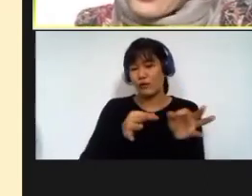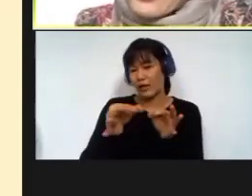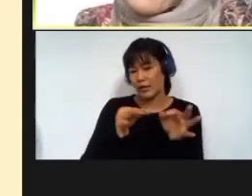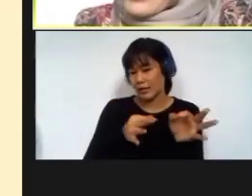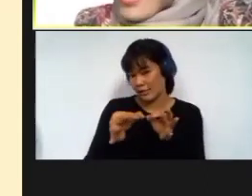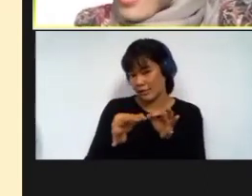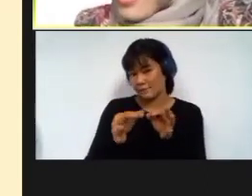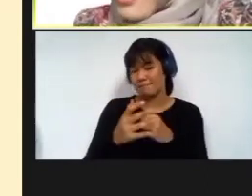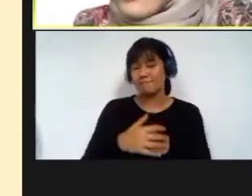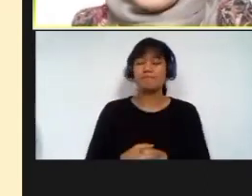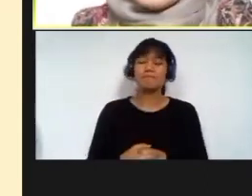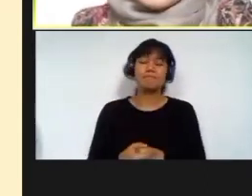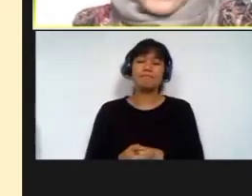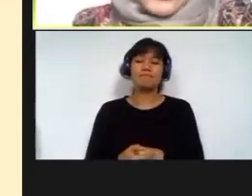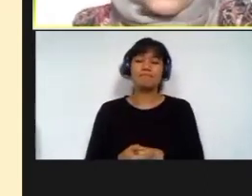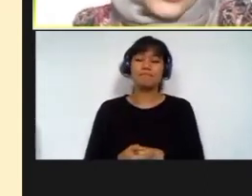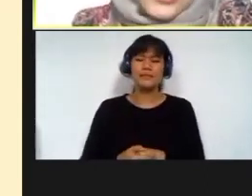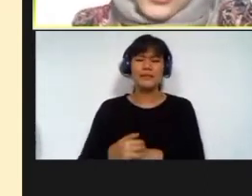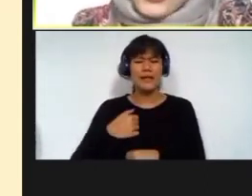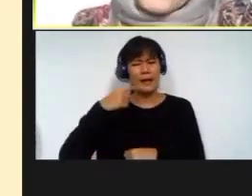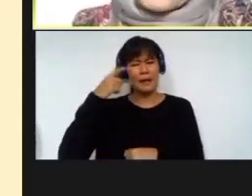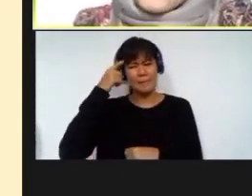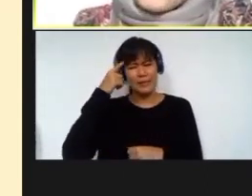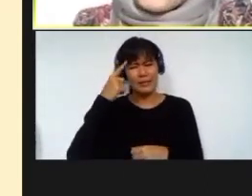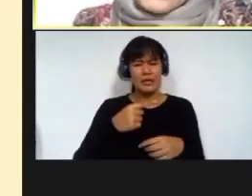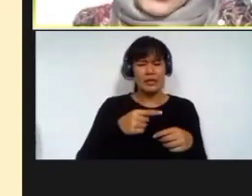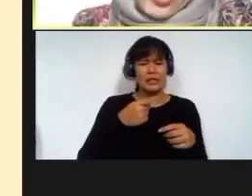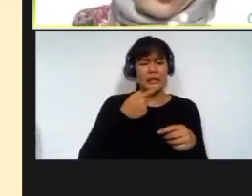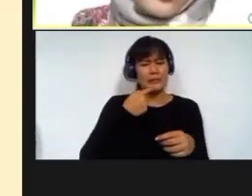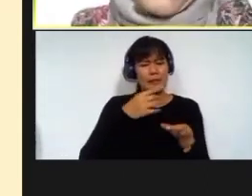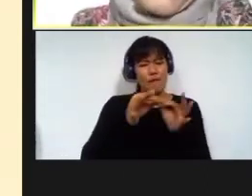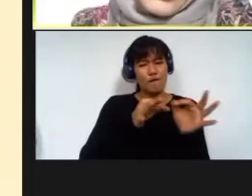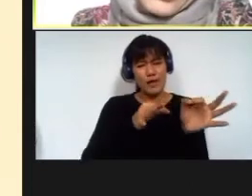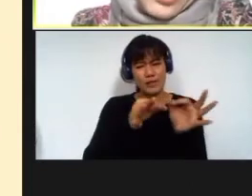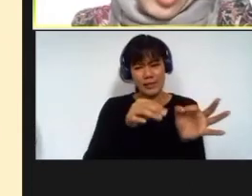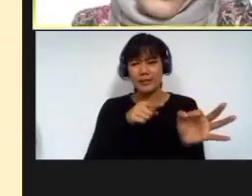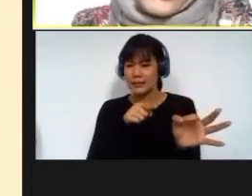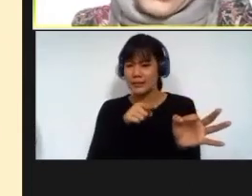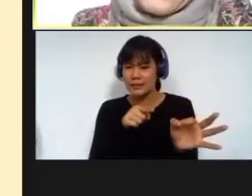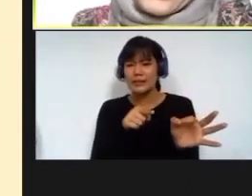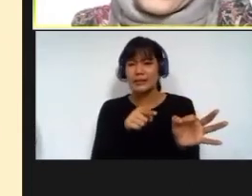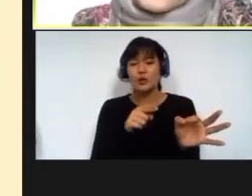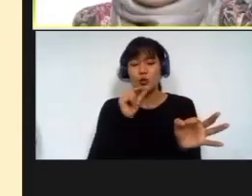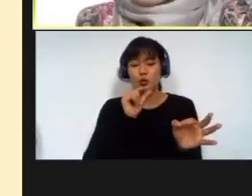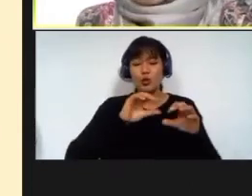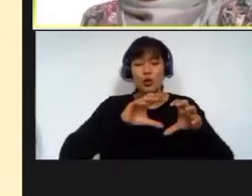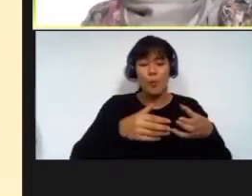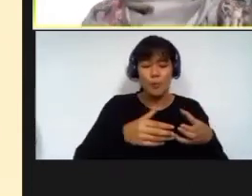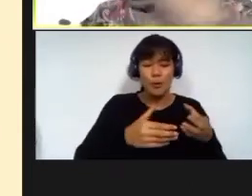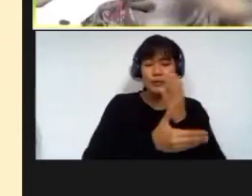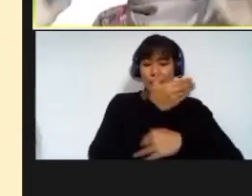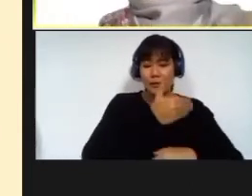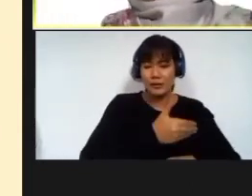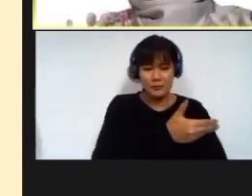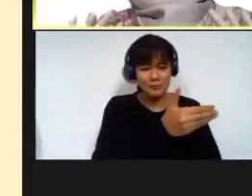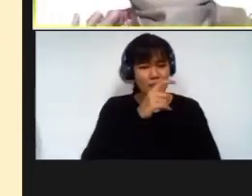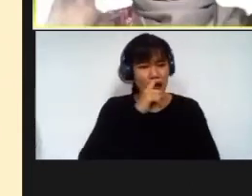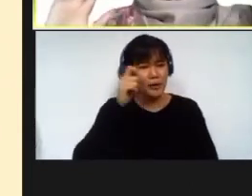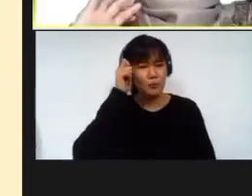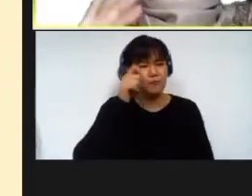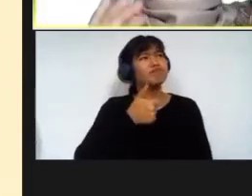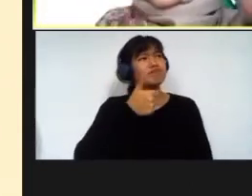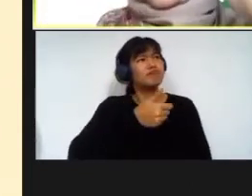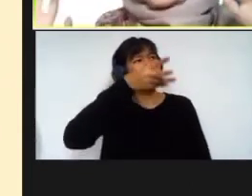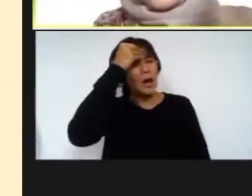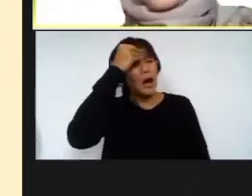sarana prasarana. Saya kira bicara sarana prasarana, kalau untuk kelompok disabilitas ibu bapak langsung bisa membayangkan, oh